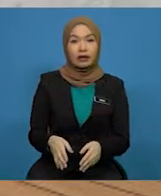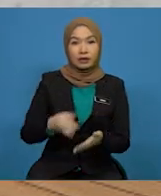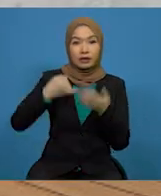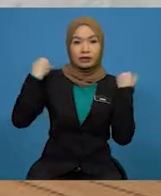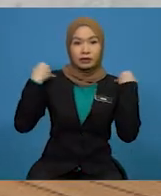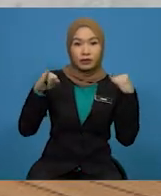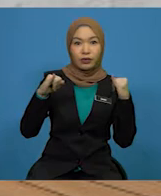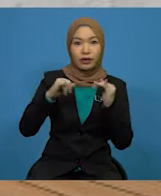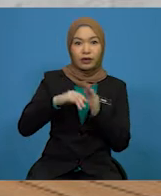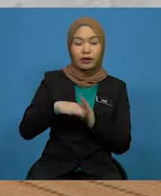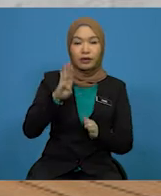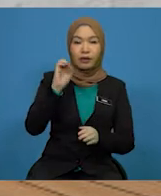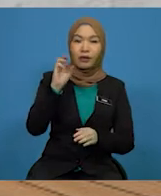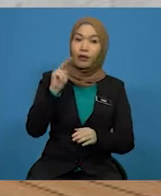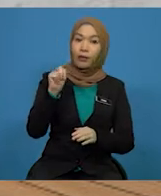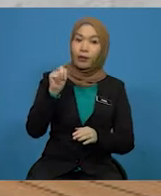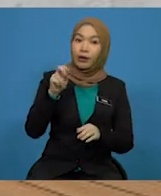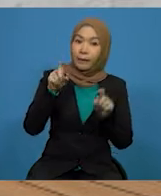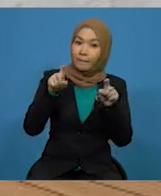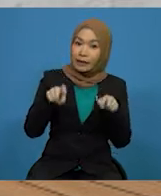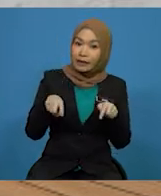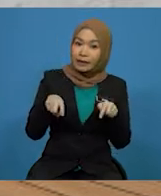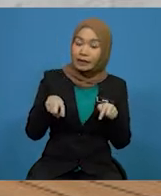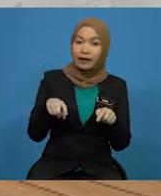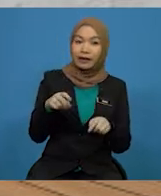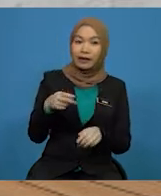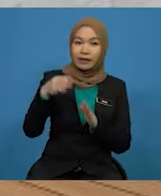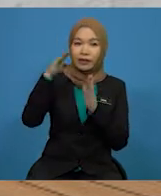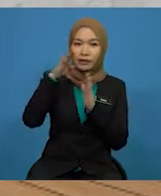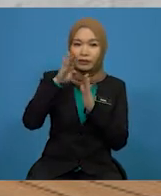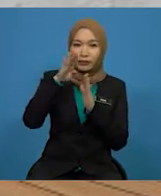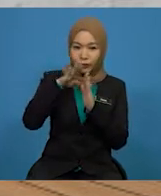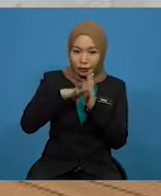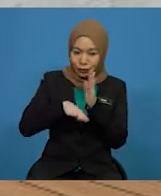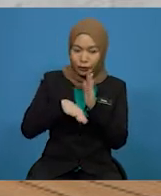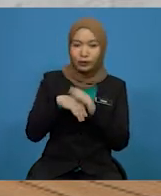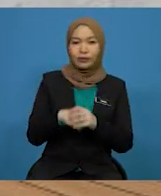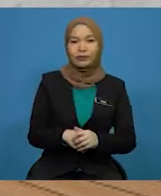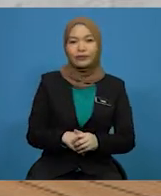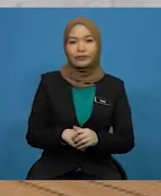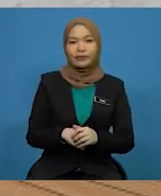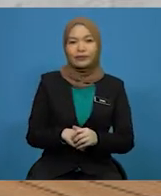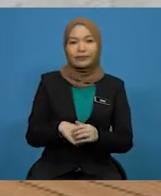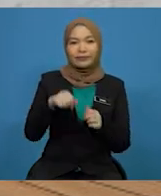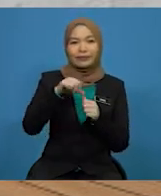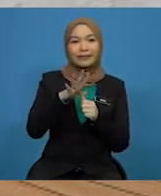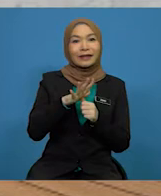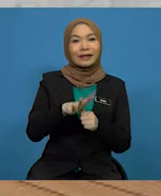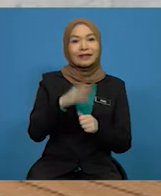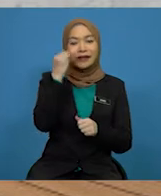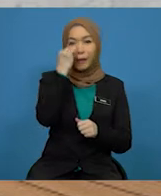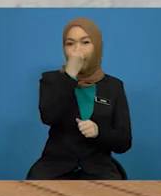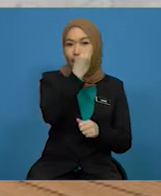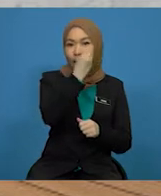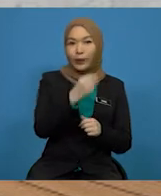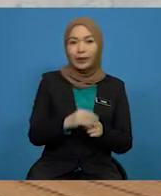Ya, sudah pasti harga bond akan menurun semula. Apakah pula kesannya kepada kadar bunga apabila harga bond